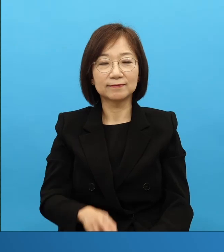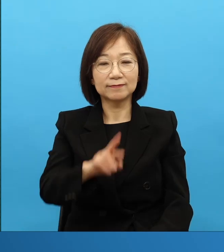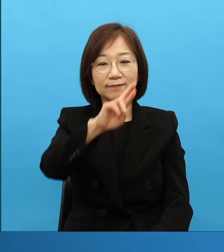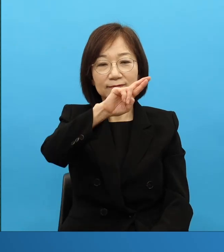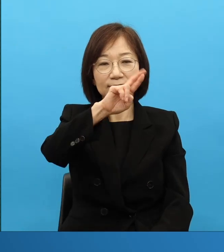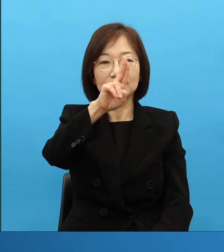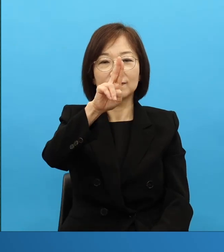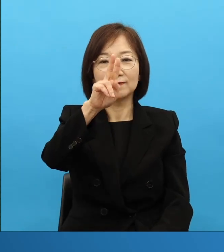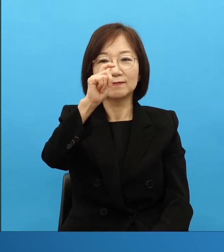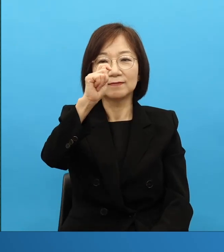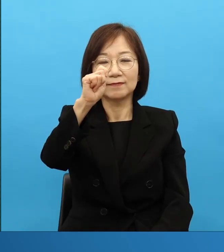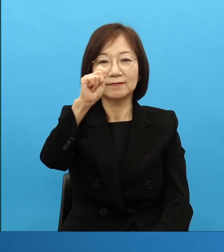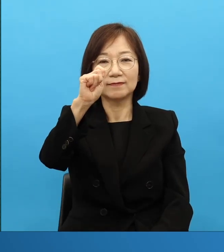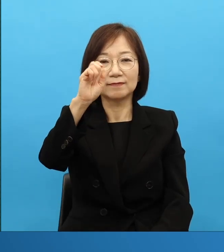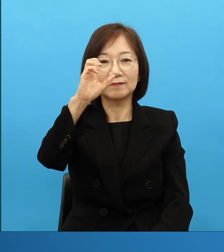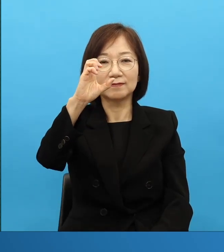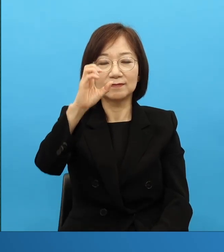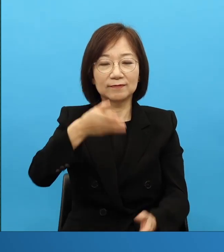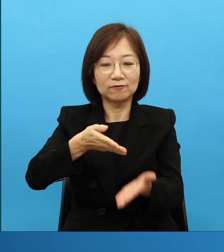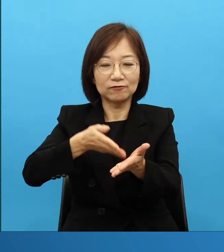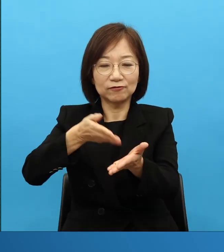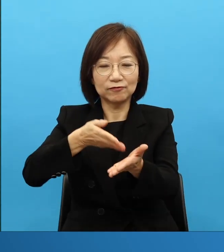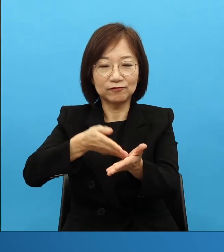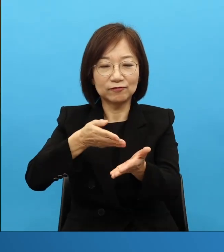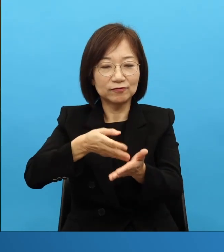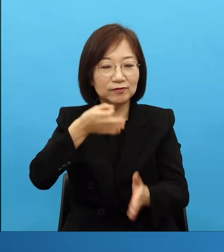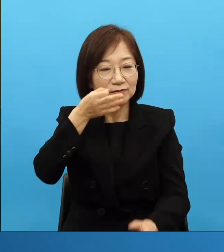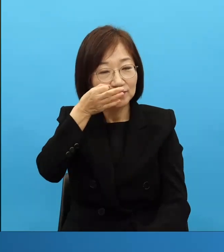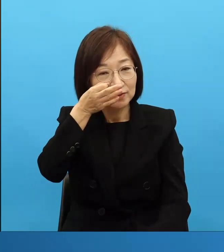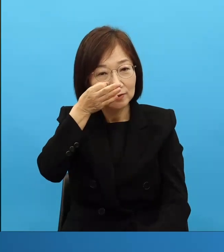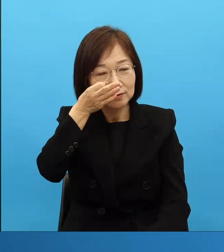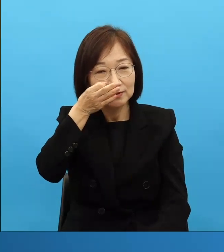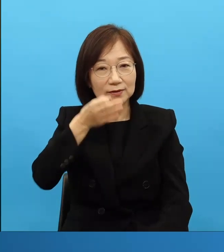RTC 뉴스가 있겠습니다. Let us watch the RUTC News.